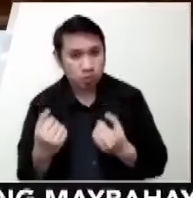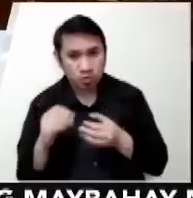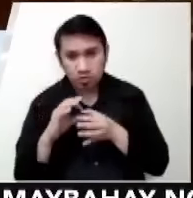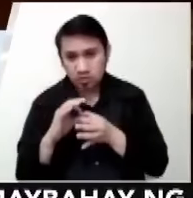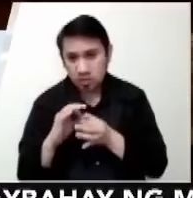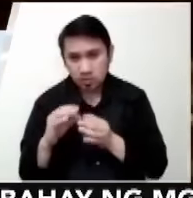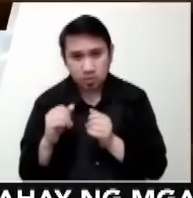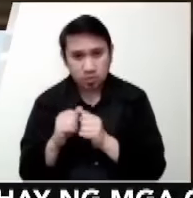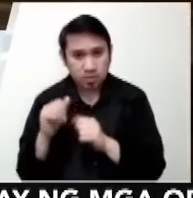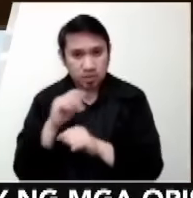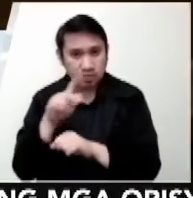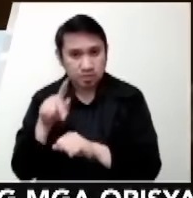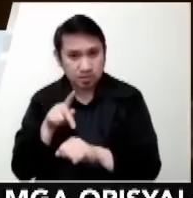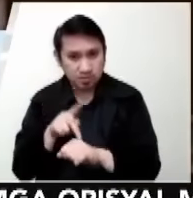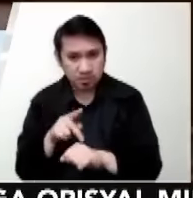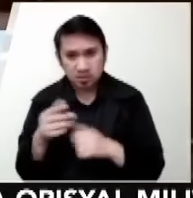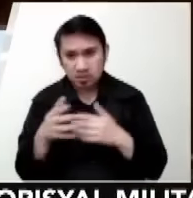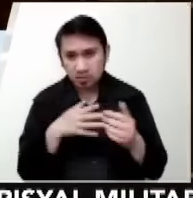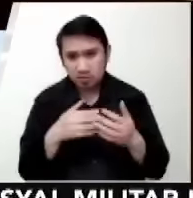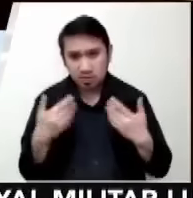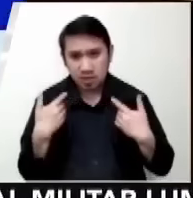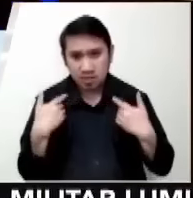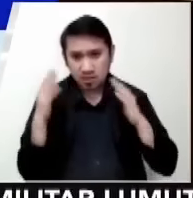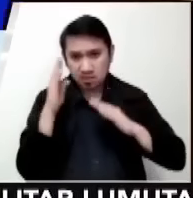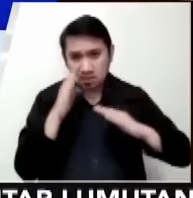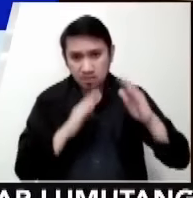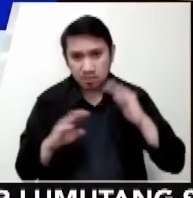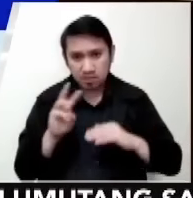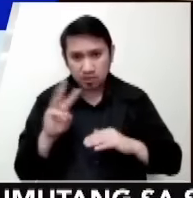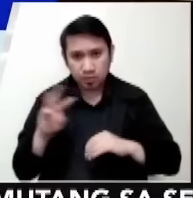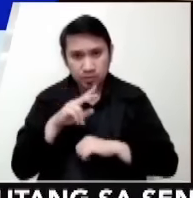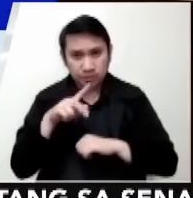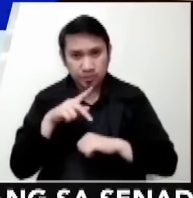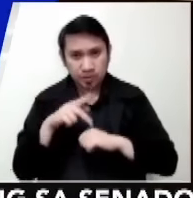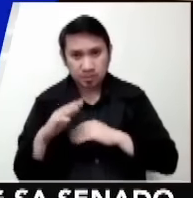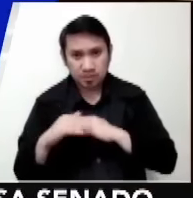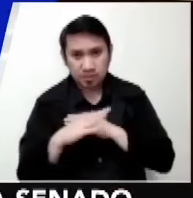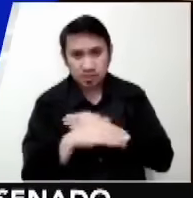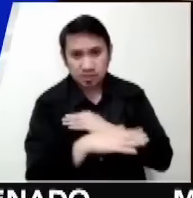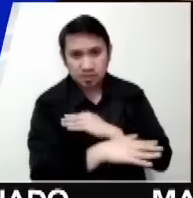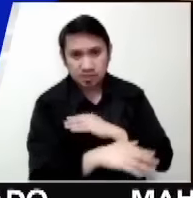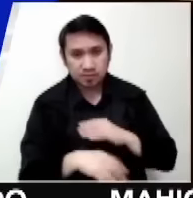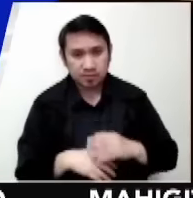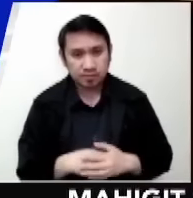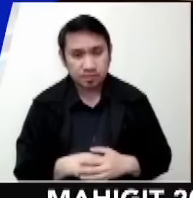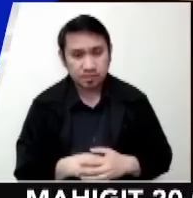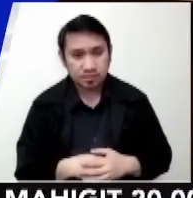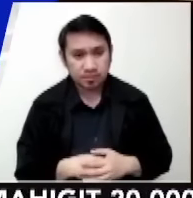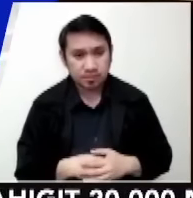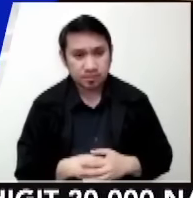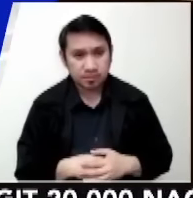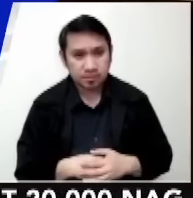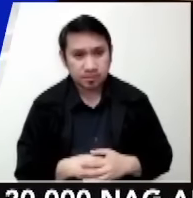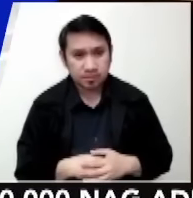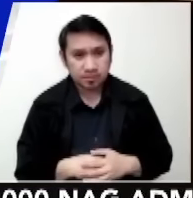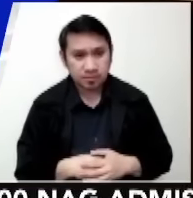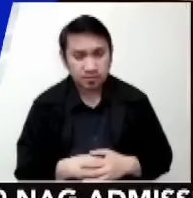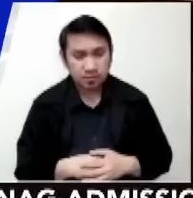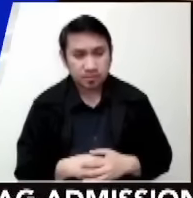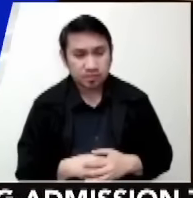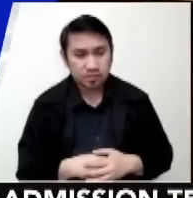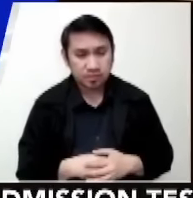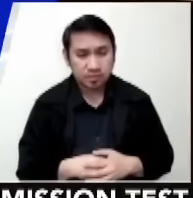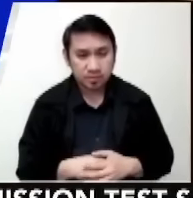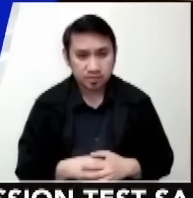gitna ng hinaharap na sitwasyon sa West Philippine Sea. But I think so important to us is even as we're dealing with those other